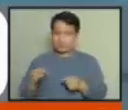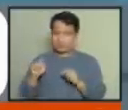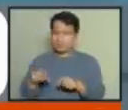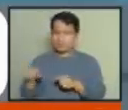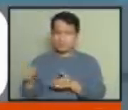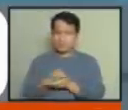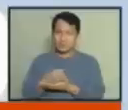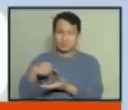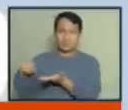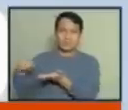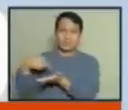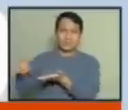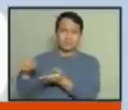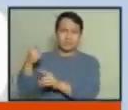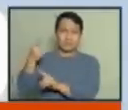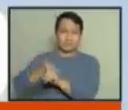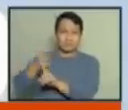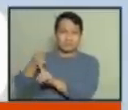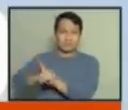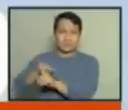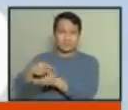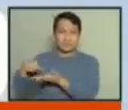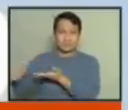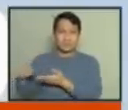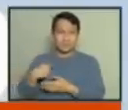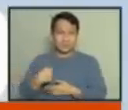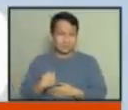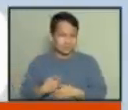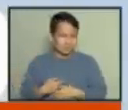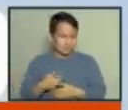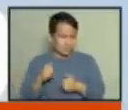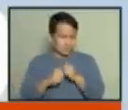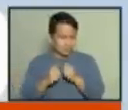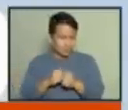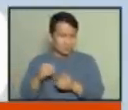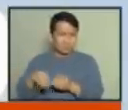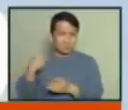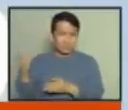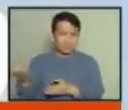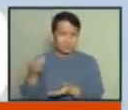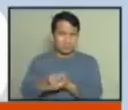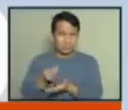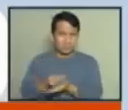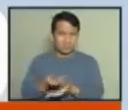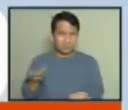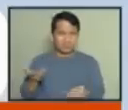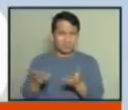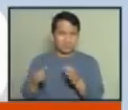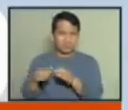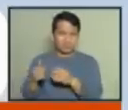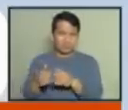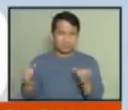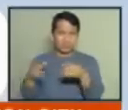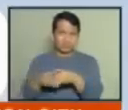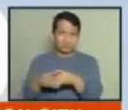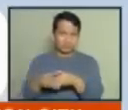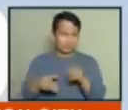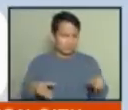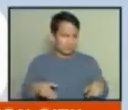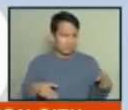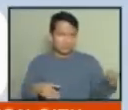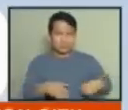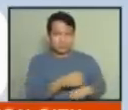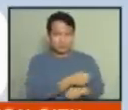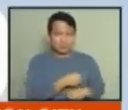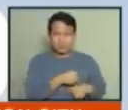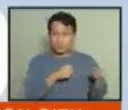po. Kasi may monthly Diyos po, sir eh. Ah, so mayroon monthly Diyos? Ibig sabihin, magbibigay sila doon sa siguro po. Samahan? Mm po. So kaya pala kupit na